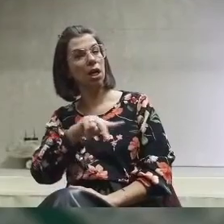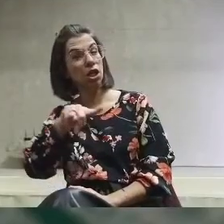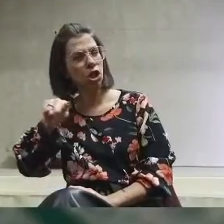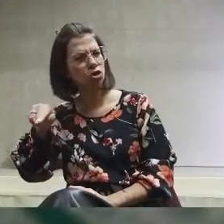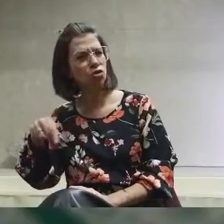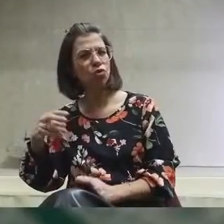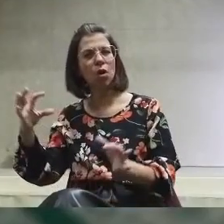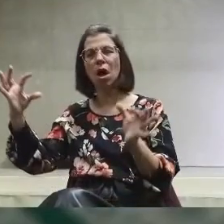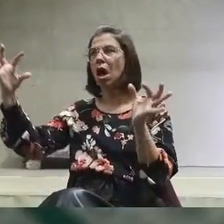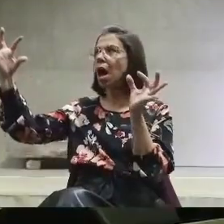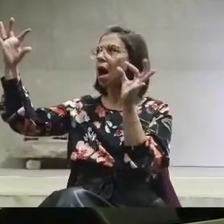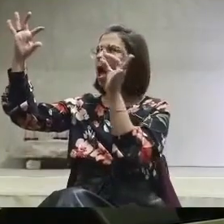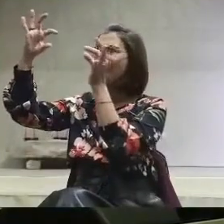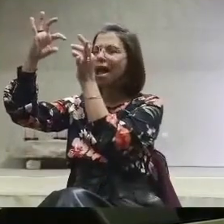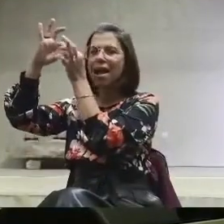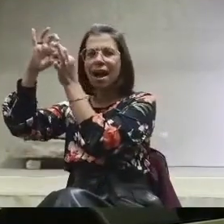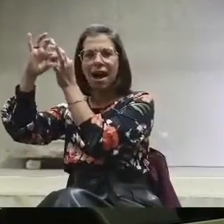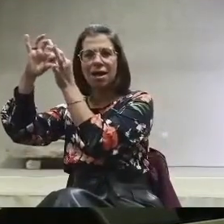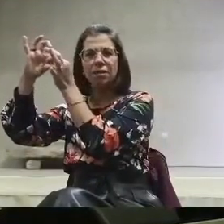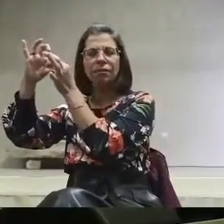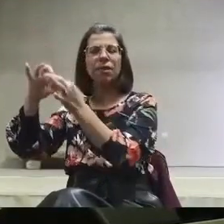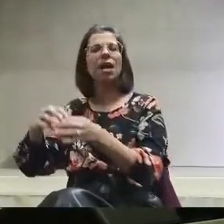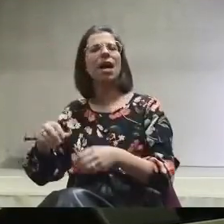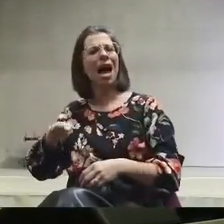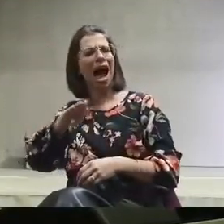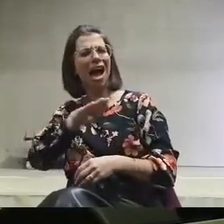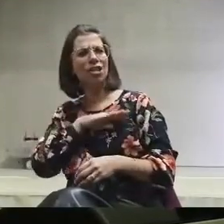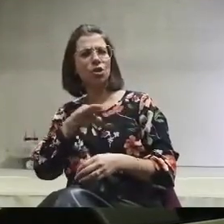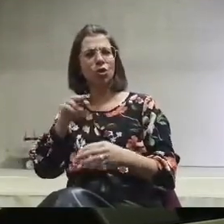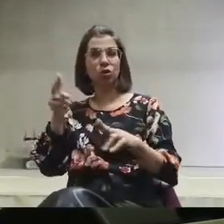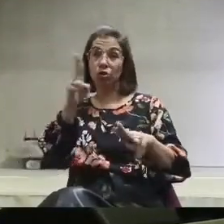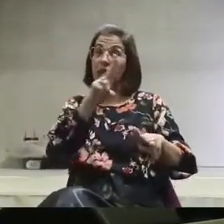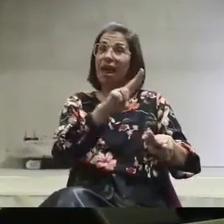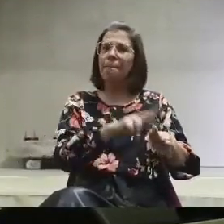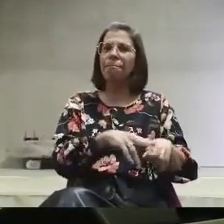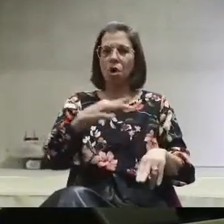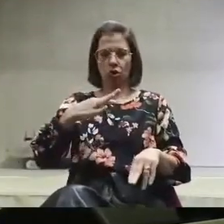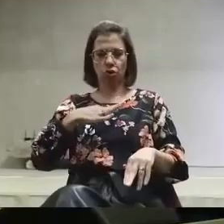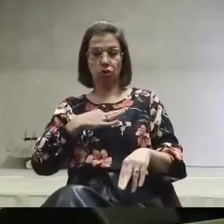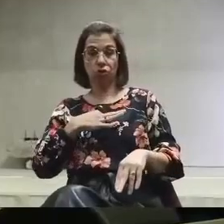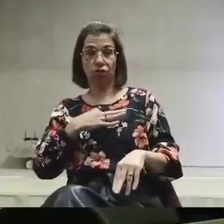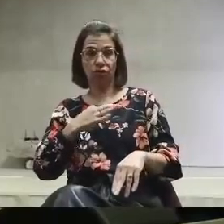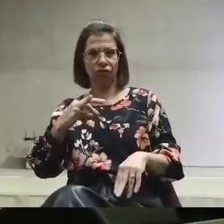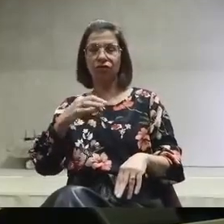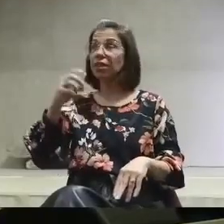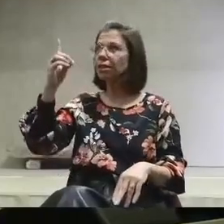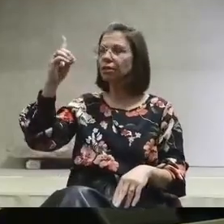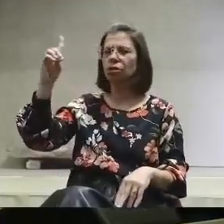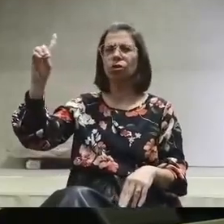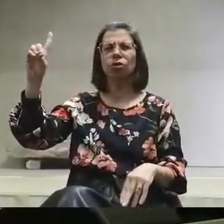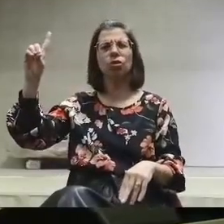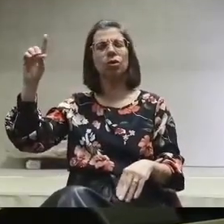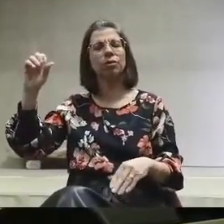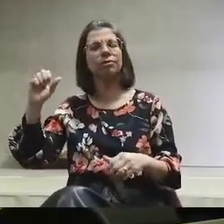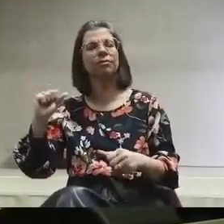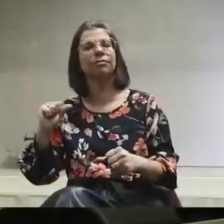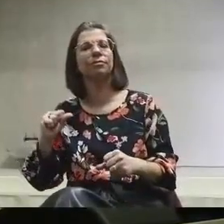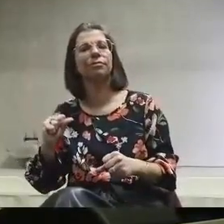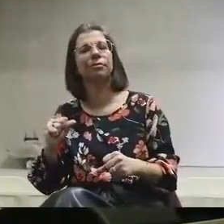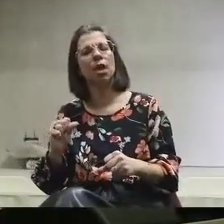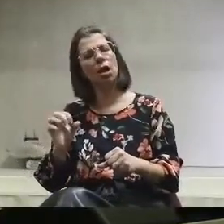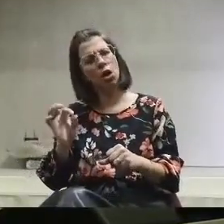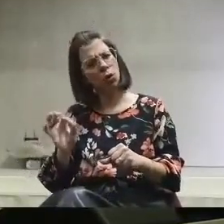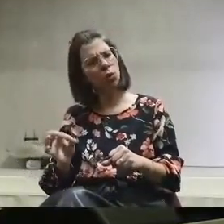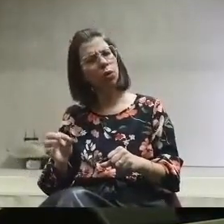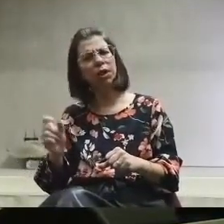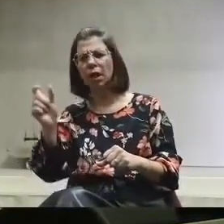réconciliés. Voilà, à la croix du Calvaire. Elle est puissante, ce message. Et quand je parlerai de la croix, comprenez-moi